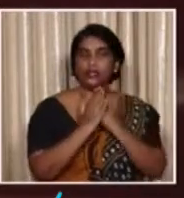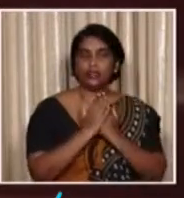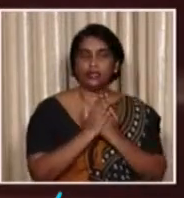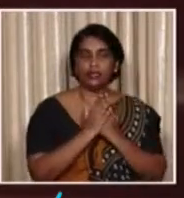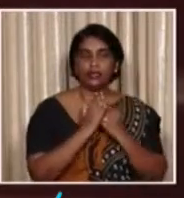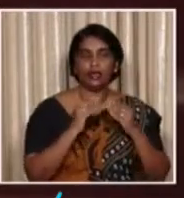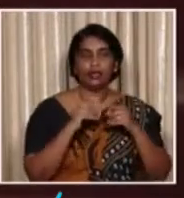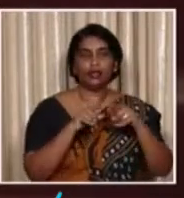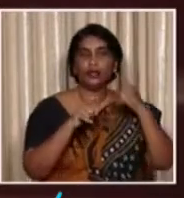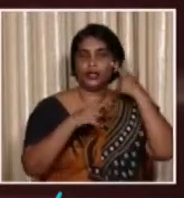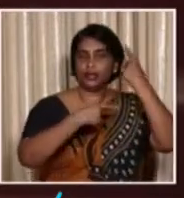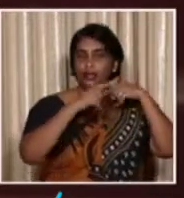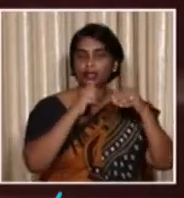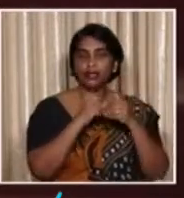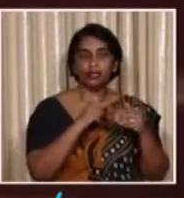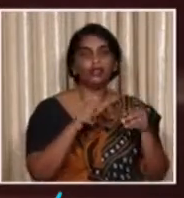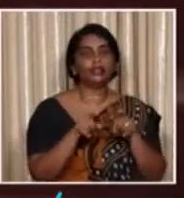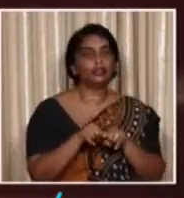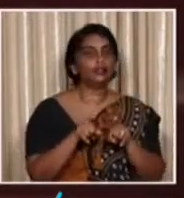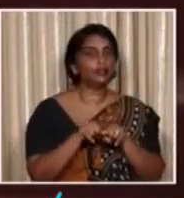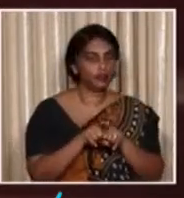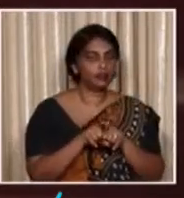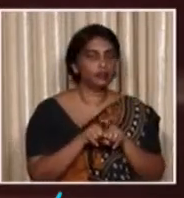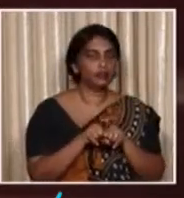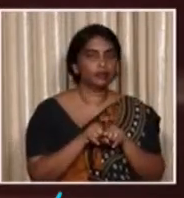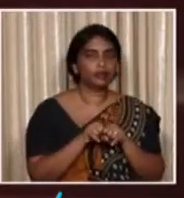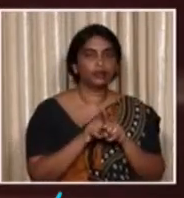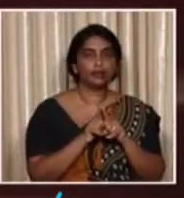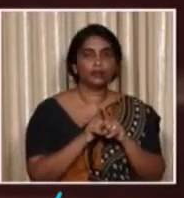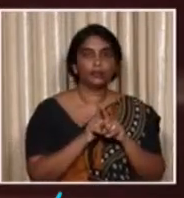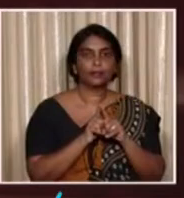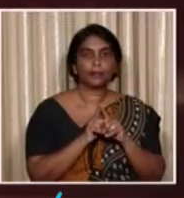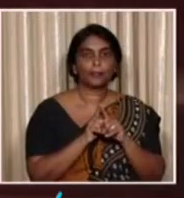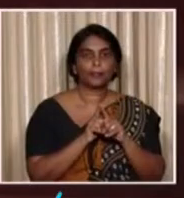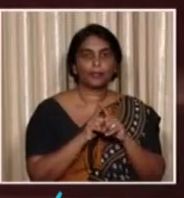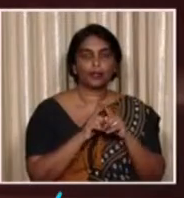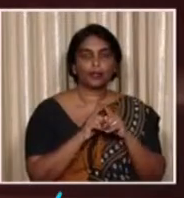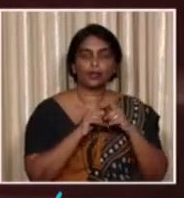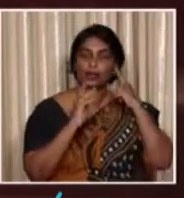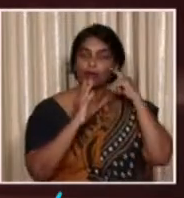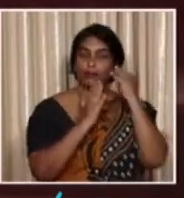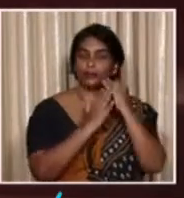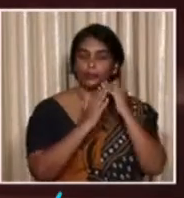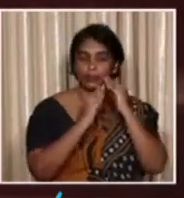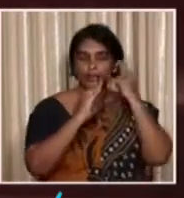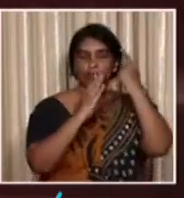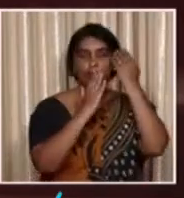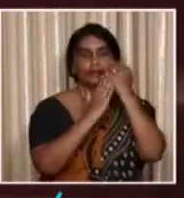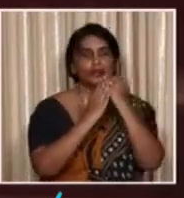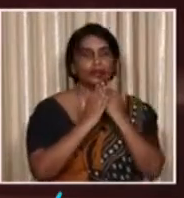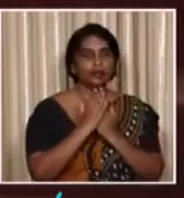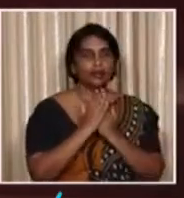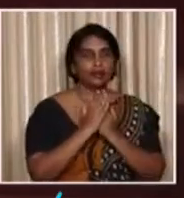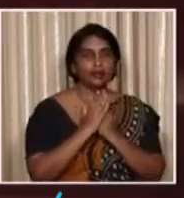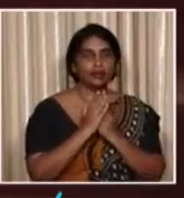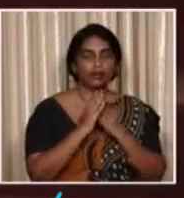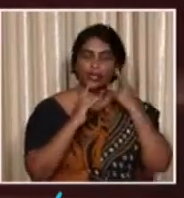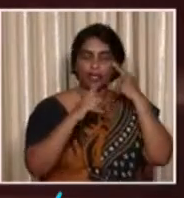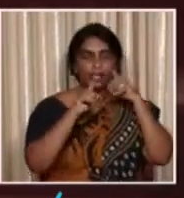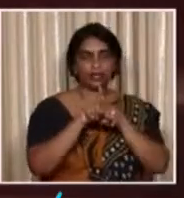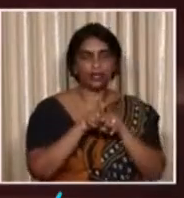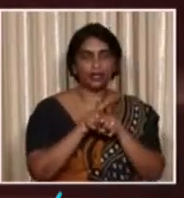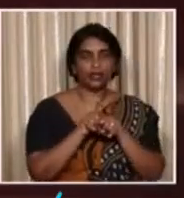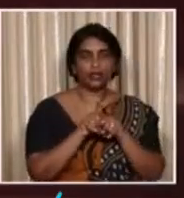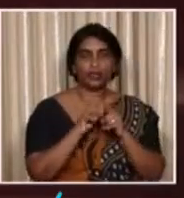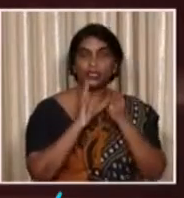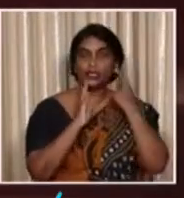Enisa mama me karane matukaranne, samanya naduwaka prashnayak nam mama meka matukaranne ne. Me pilibanda matukaranu labana idiripat